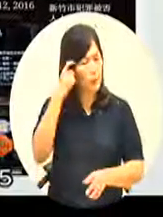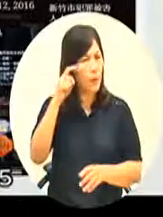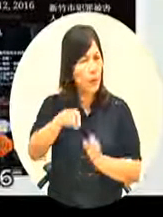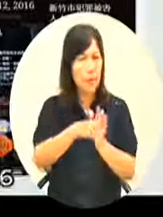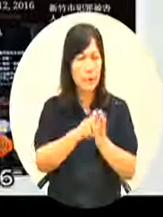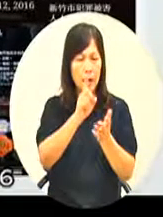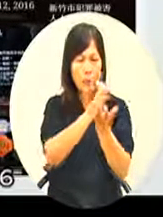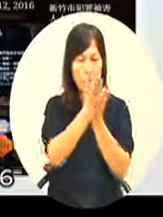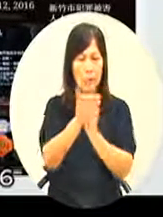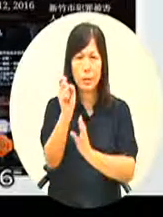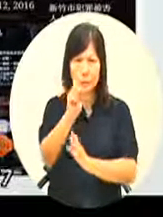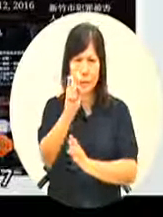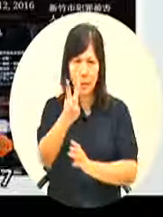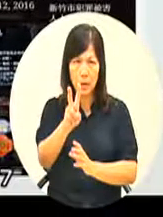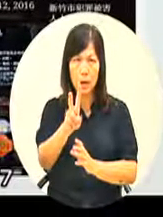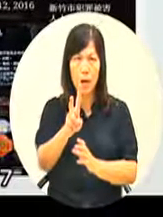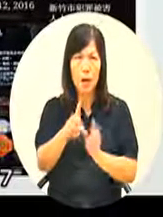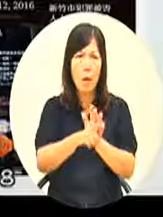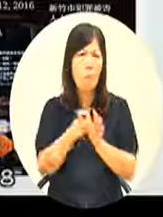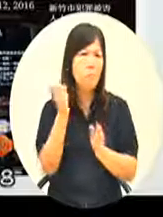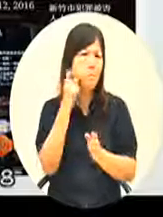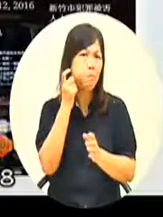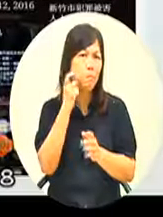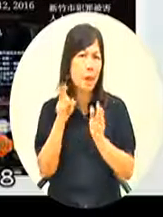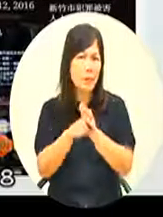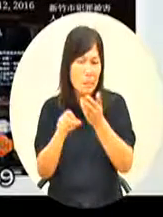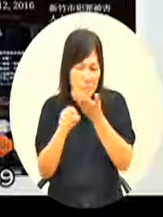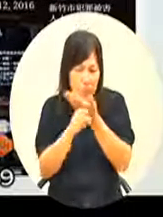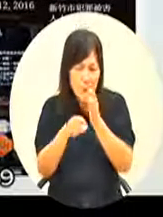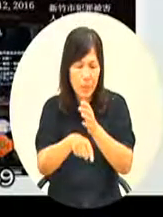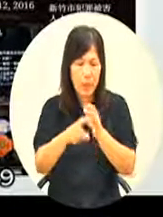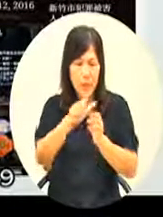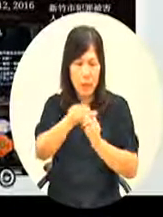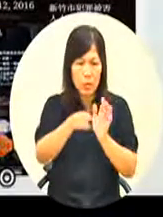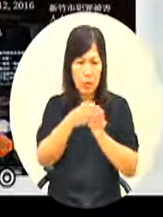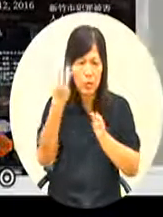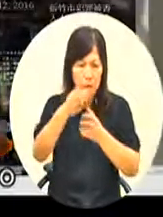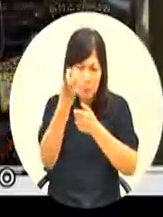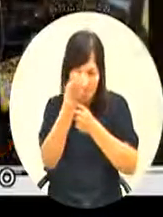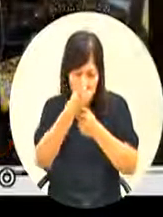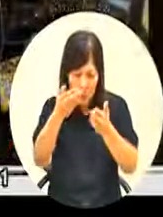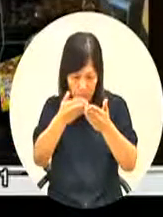12个拟真的毒品柜的东西拿出来做一些检视。